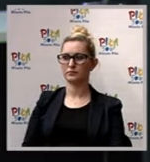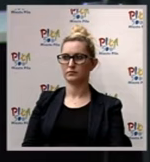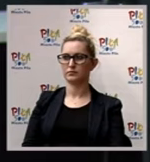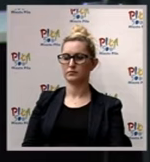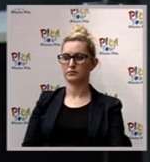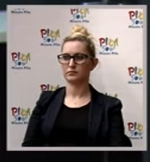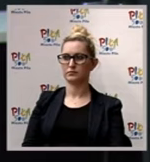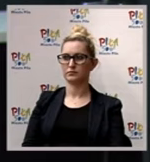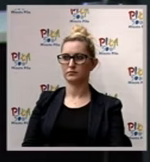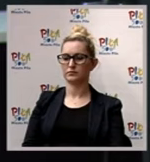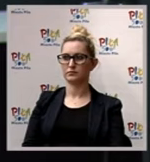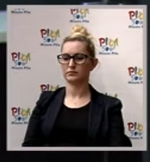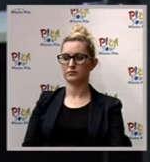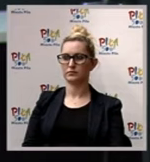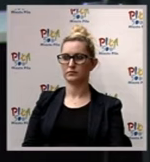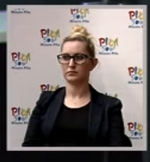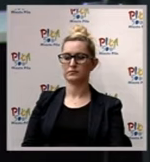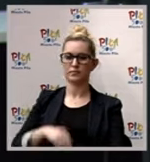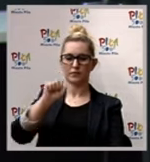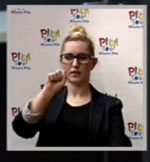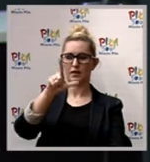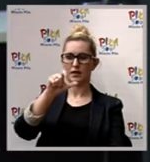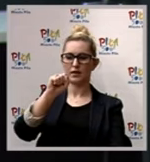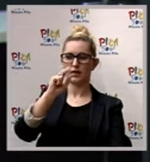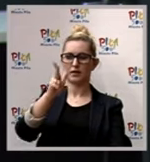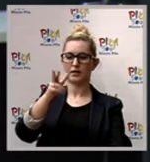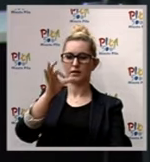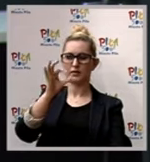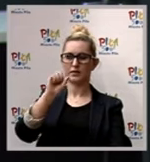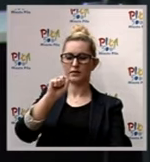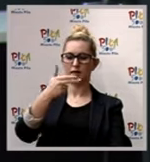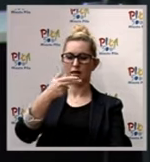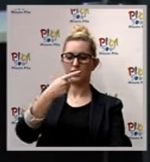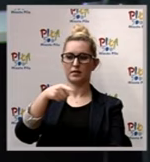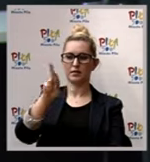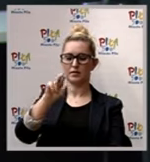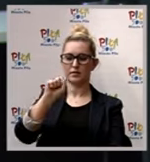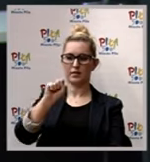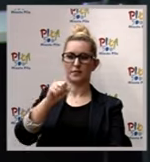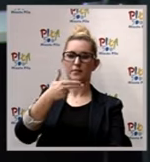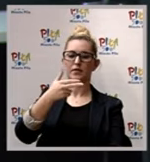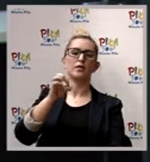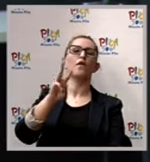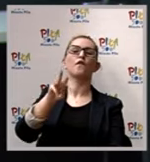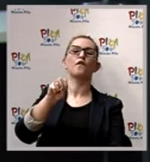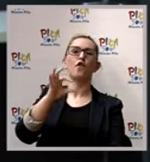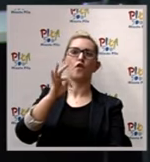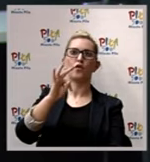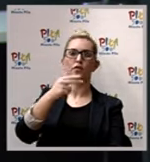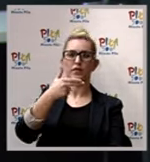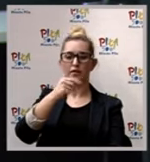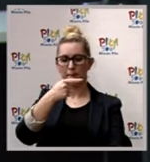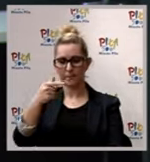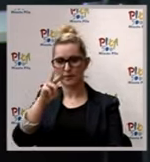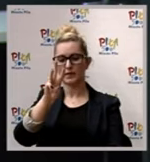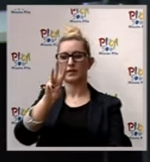ośrodek zamiejscowy w Pile. Aleksandra Nowotna Wypuść. Komisja skrutacyjna stwierdza, że